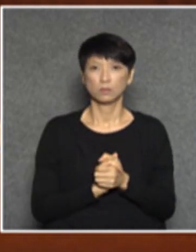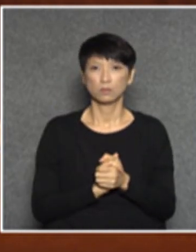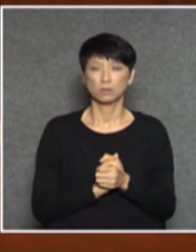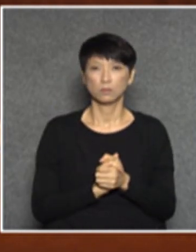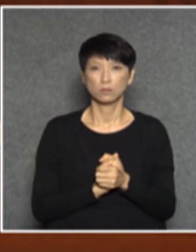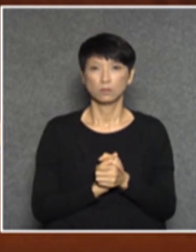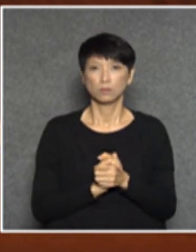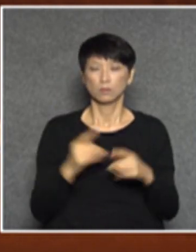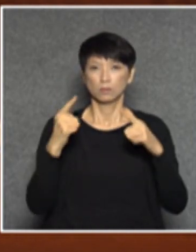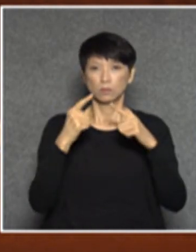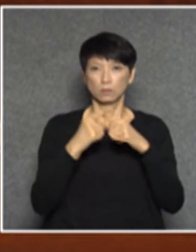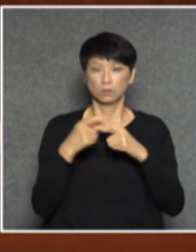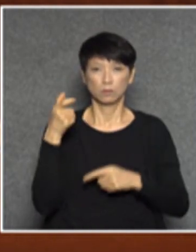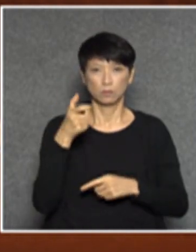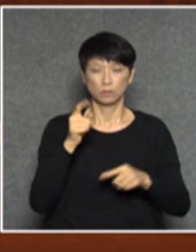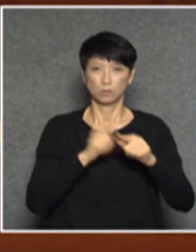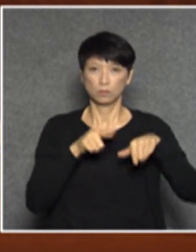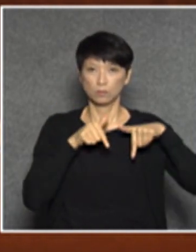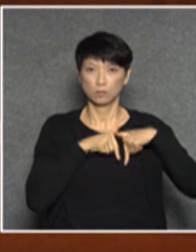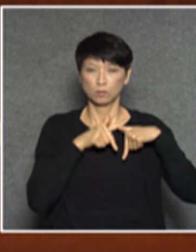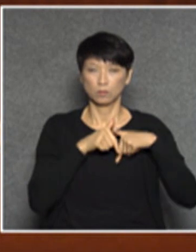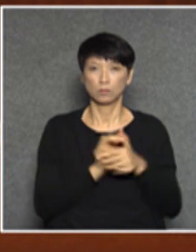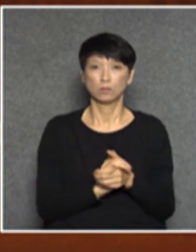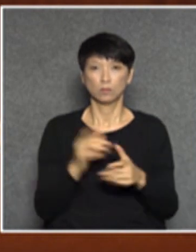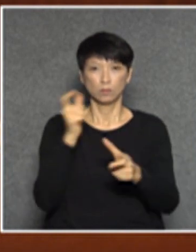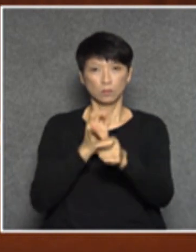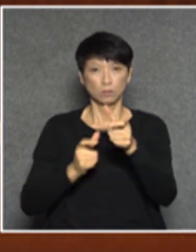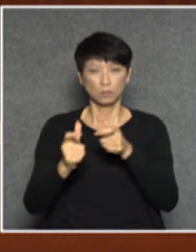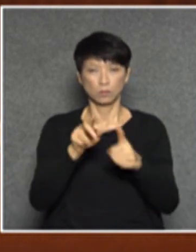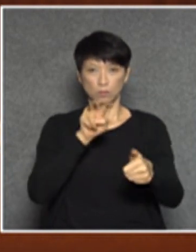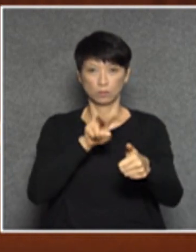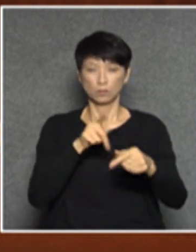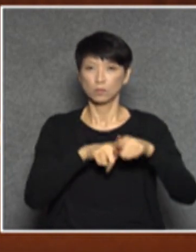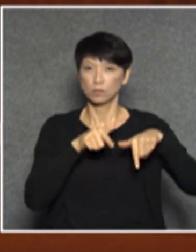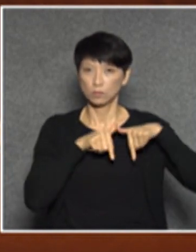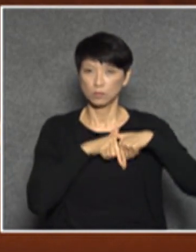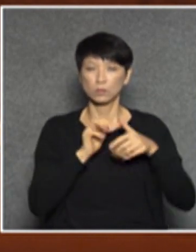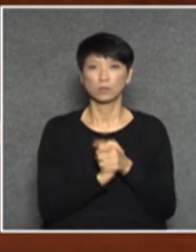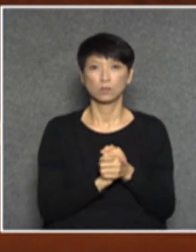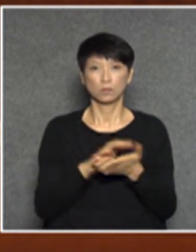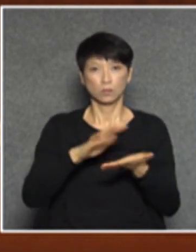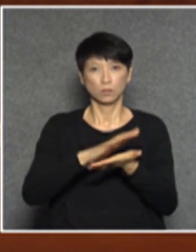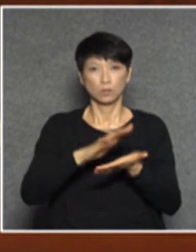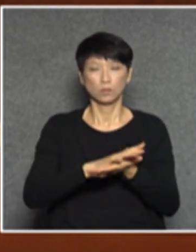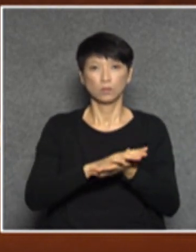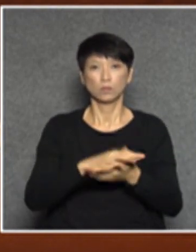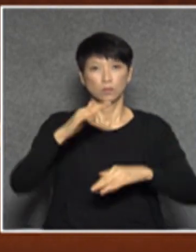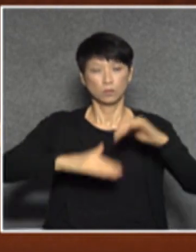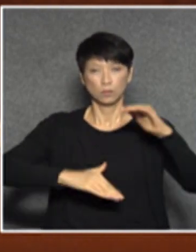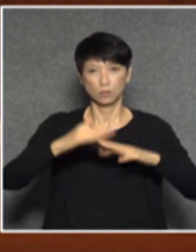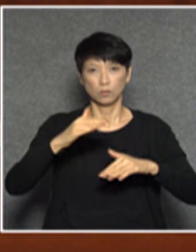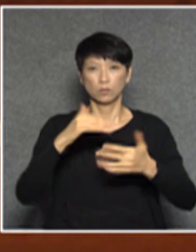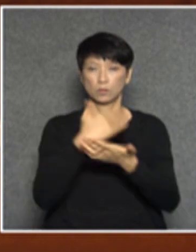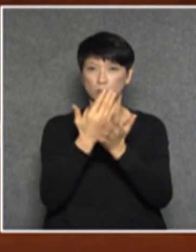嘅人民幣中心，我哋作為一個資產管理中心等等，所以所有依啲經驗同埋技術咧，我哋都可以